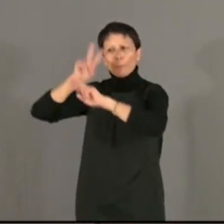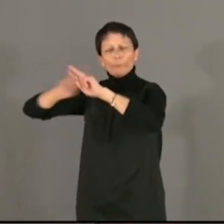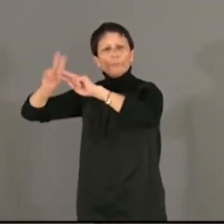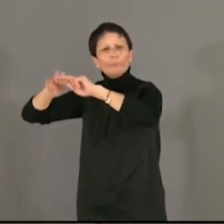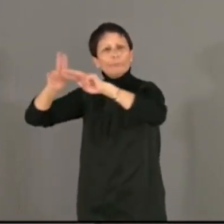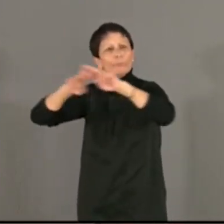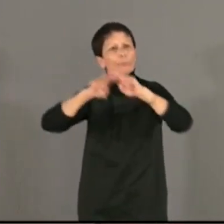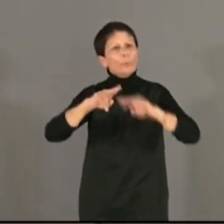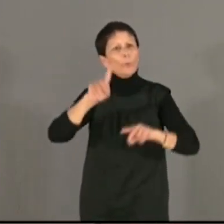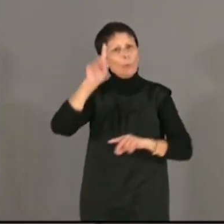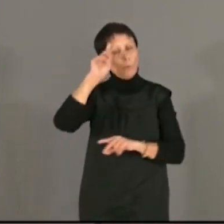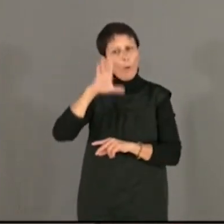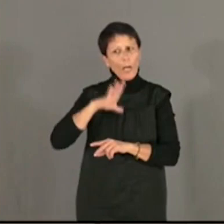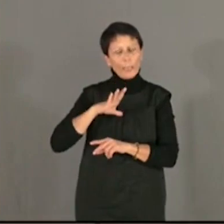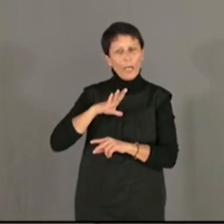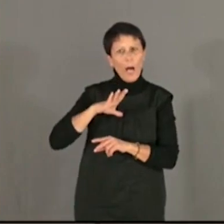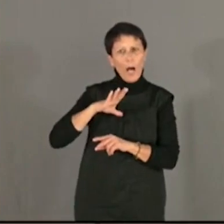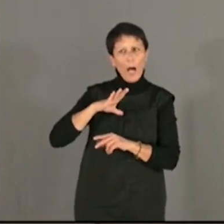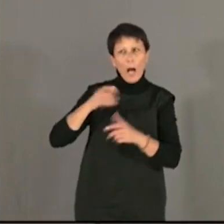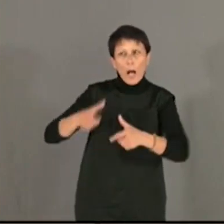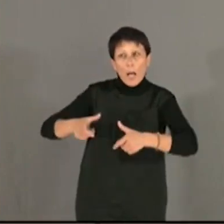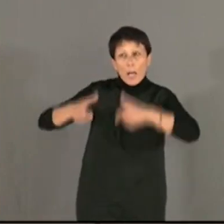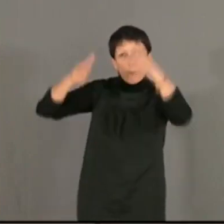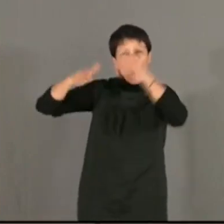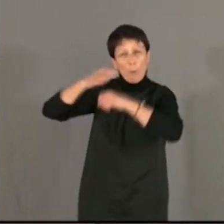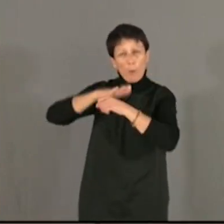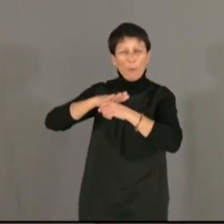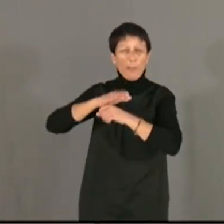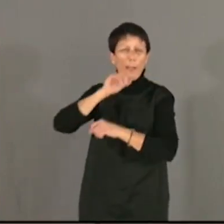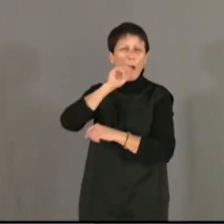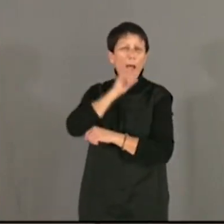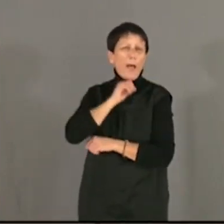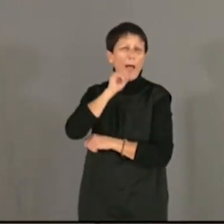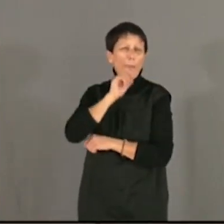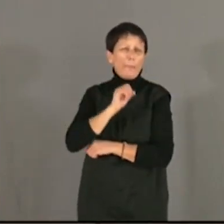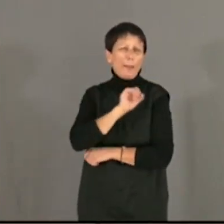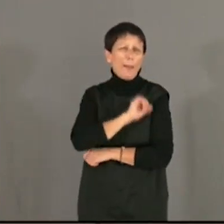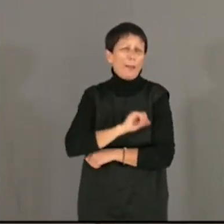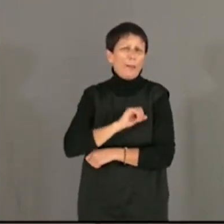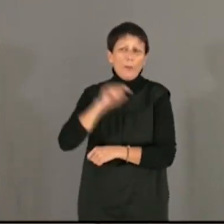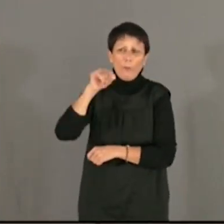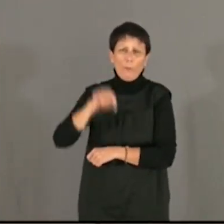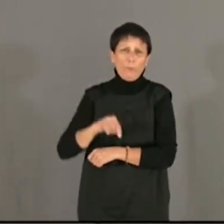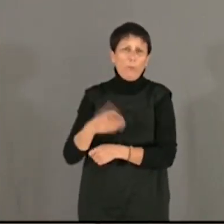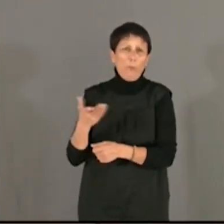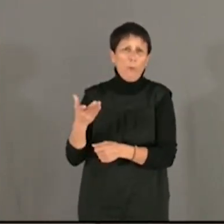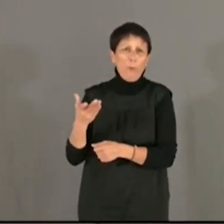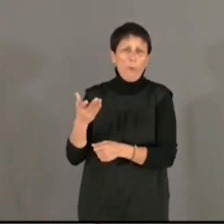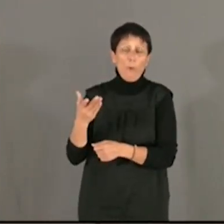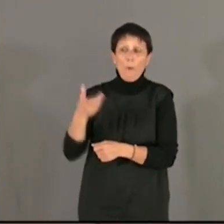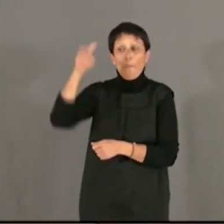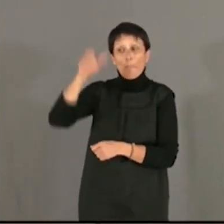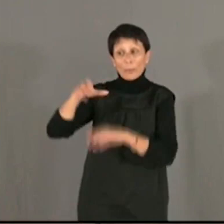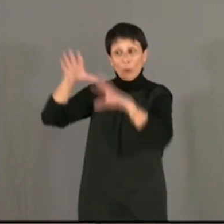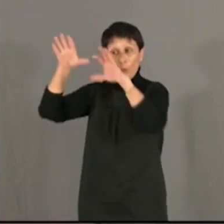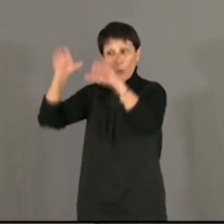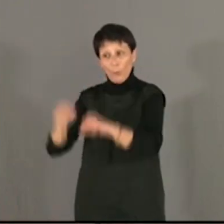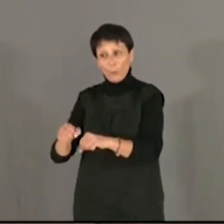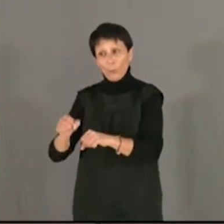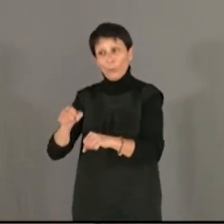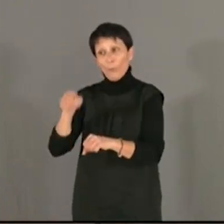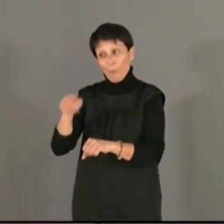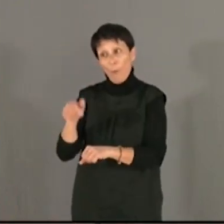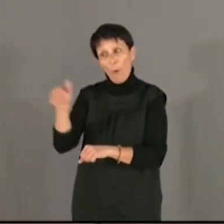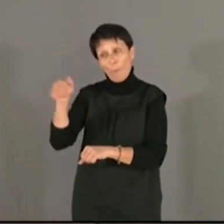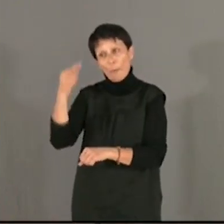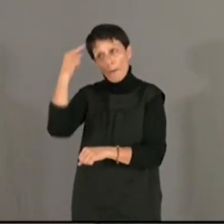des logements, des immeubles entiers qui sont délabrés. Il faudrait quand même inviter ceux qui les occupent à les entretenir